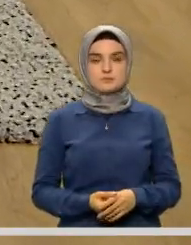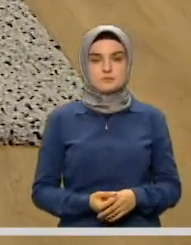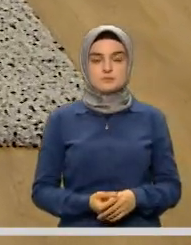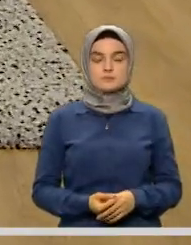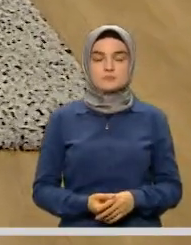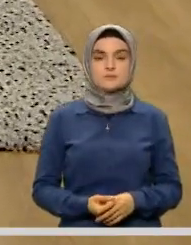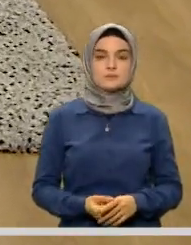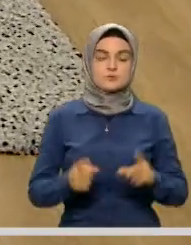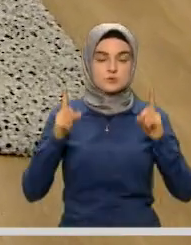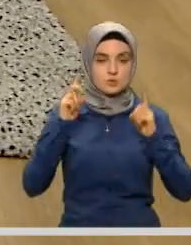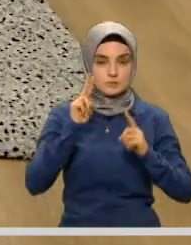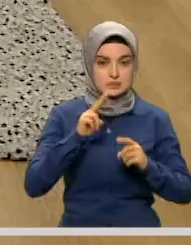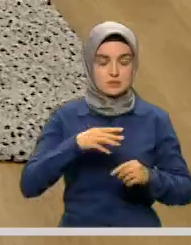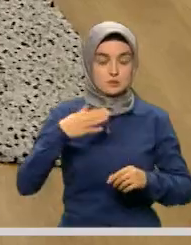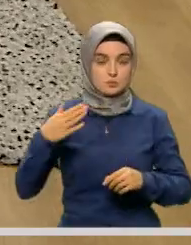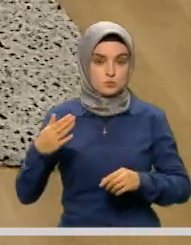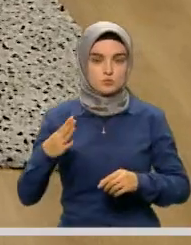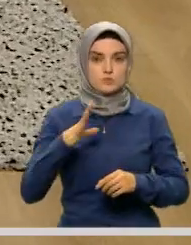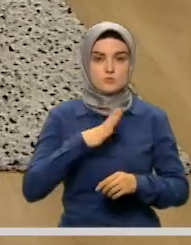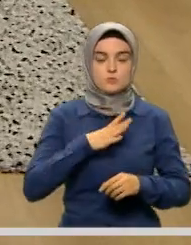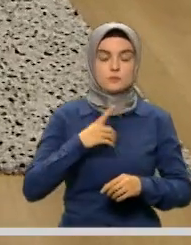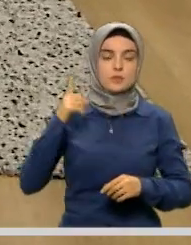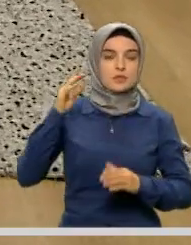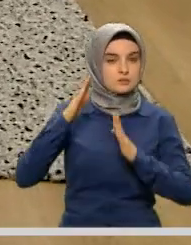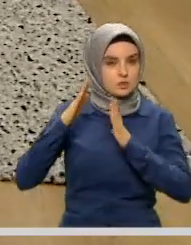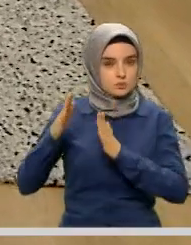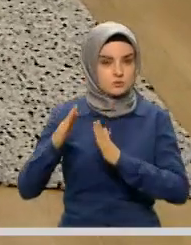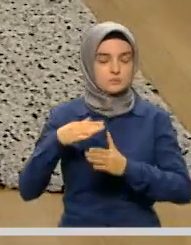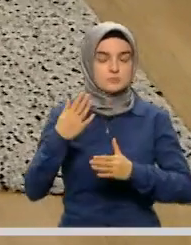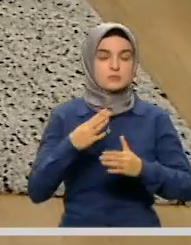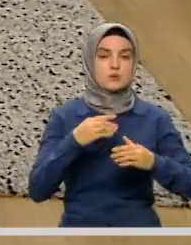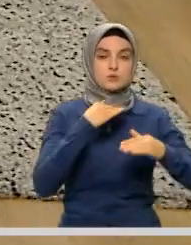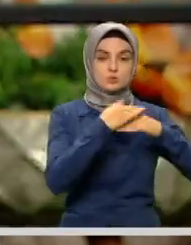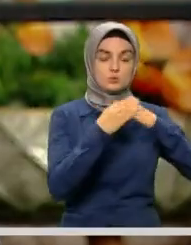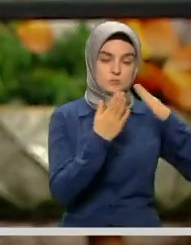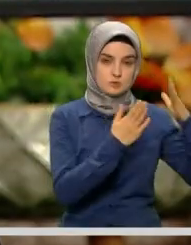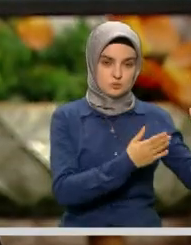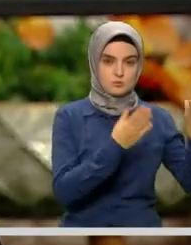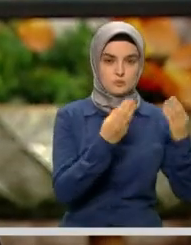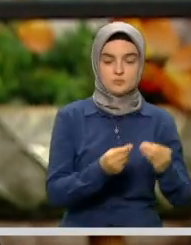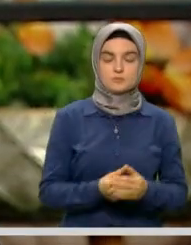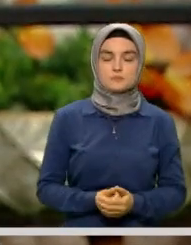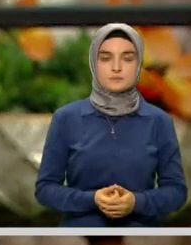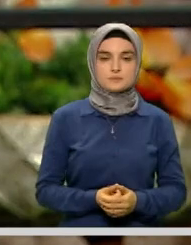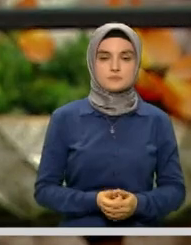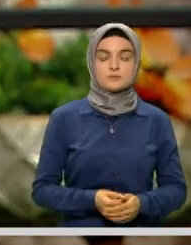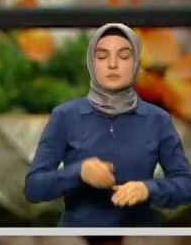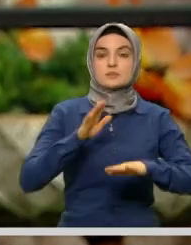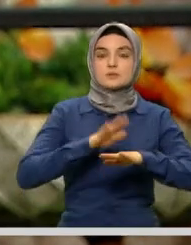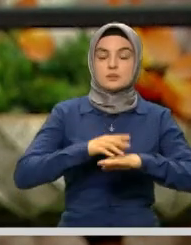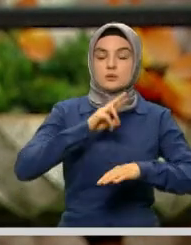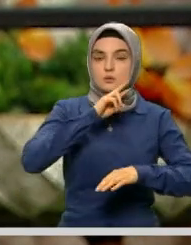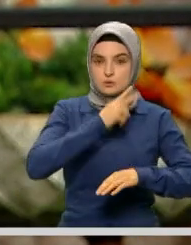var aslında. Birisi Allah'a dönük boyutu, bir de topluma dönük bir boyutu var. Çünkü işlediğimiz günah eğer